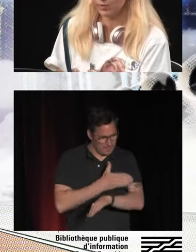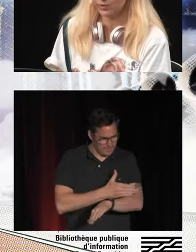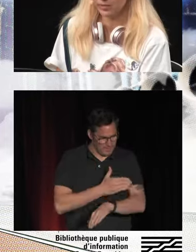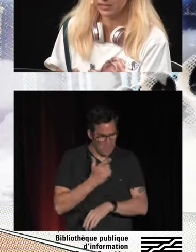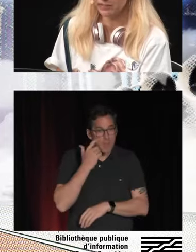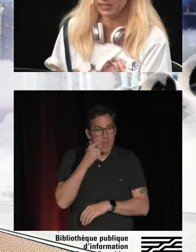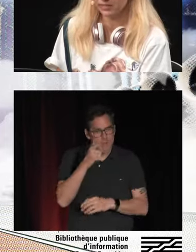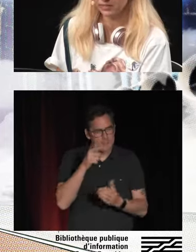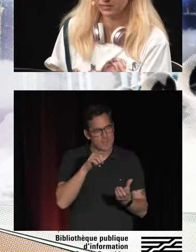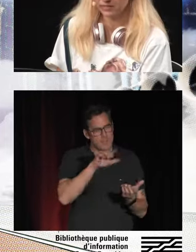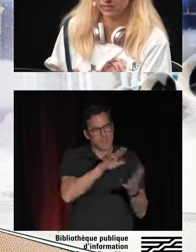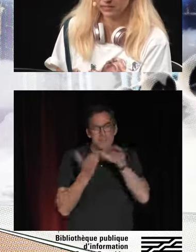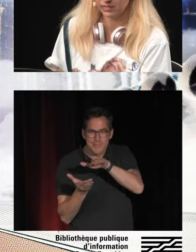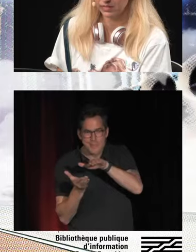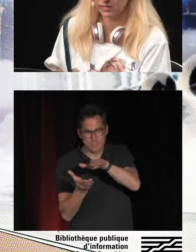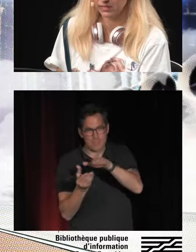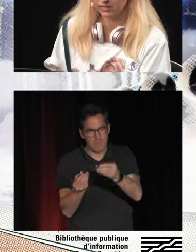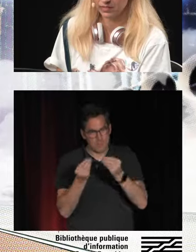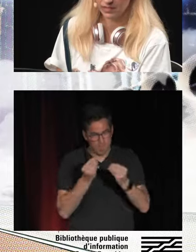voyez pourquoi l'émulation a ses limites?